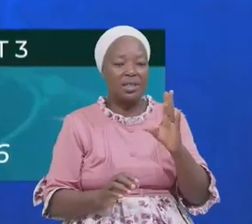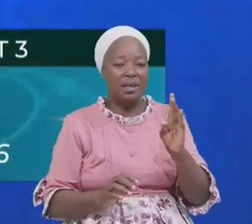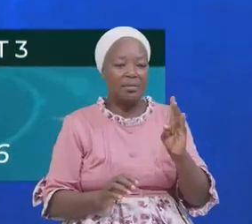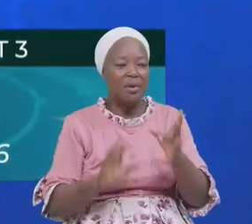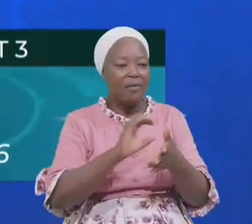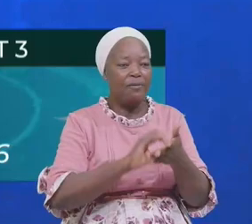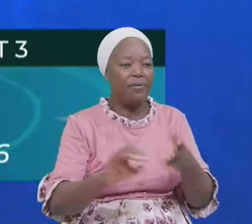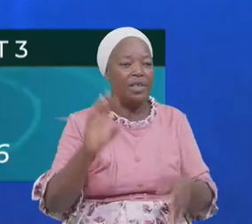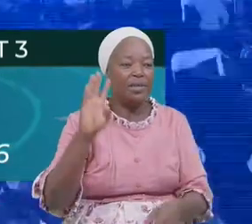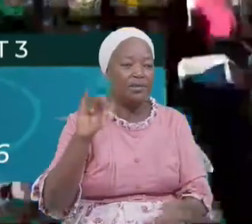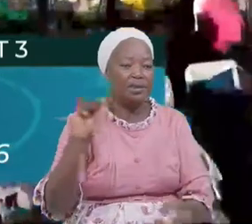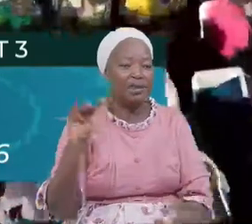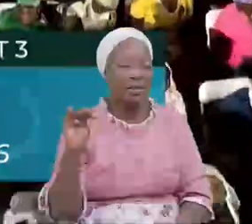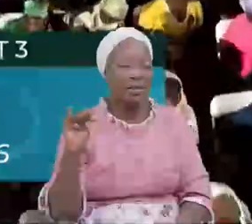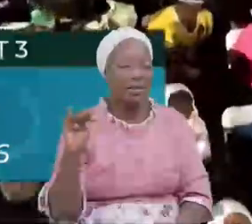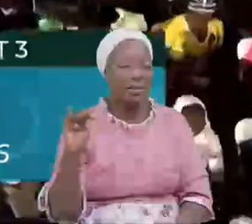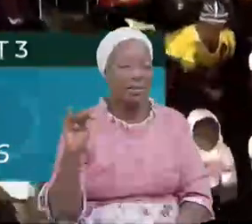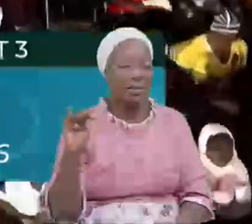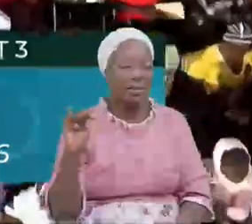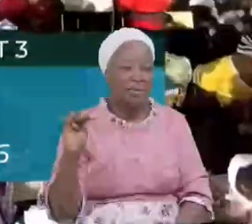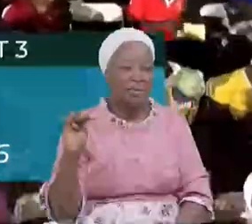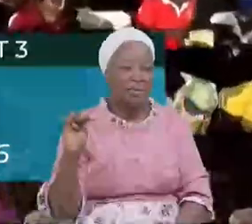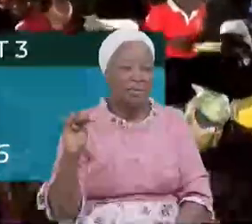2 Chroniques chapitre 7, verset 14.